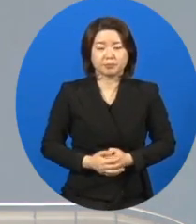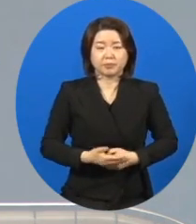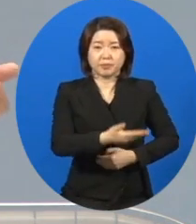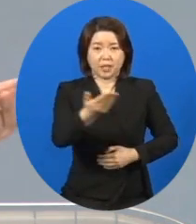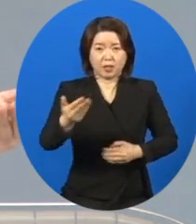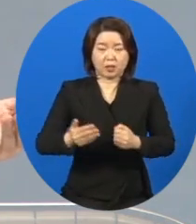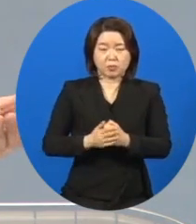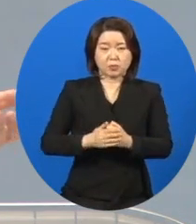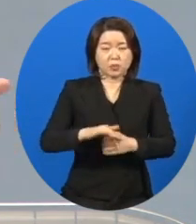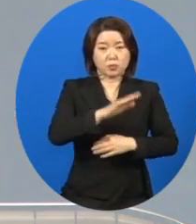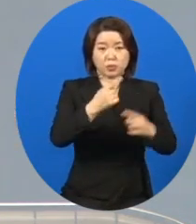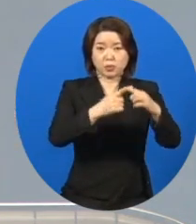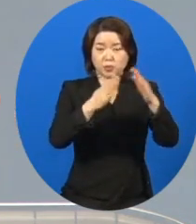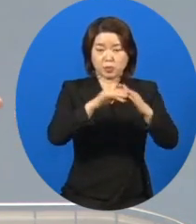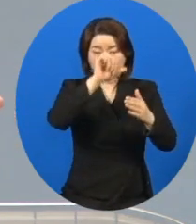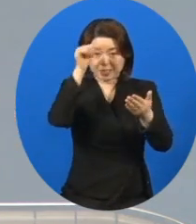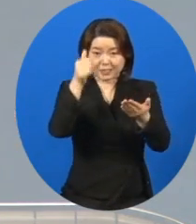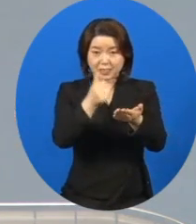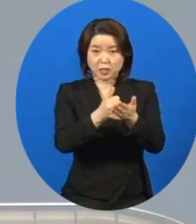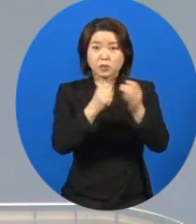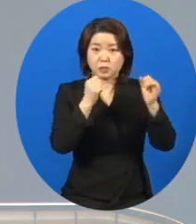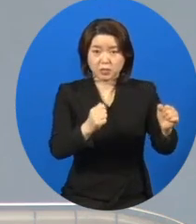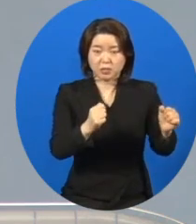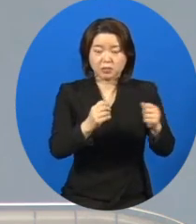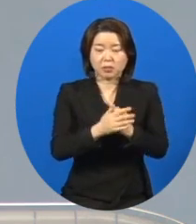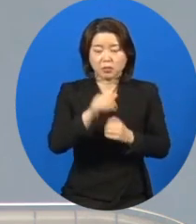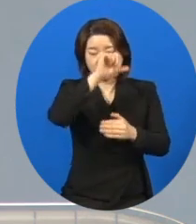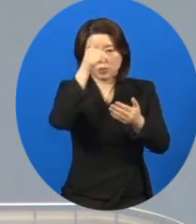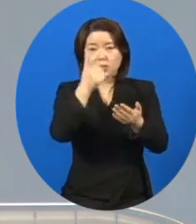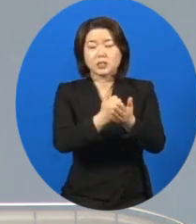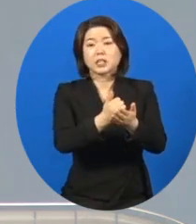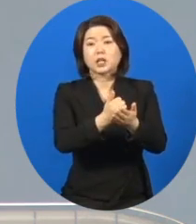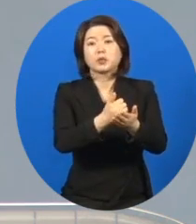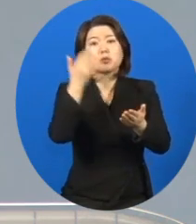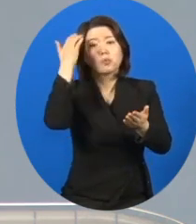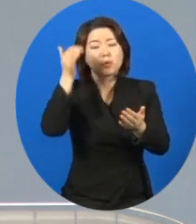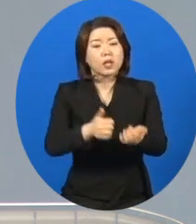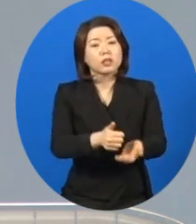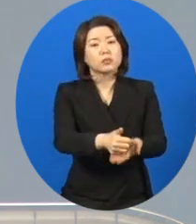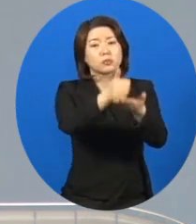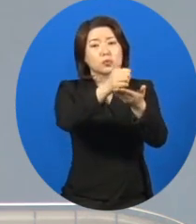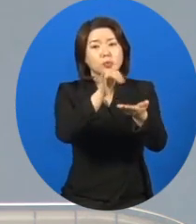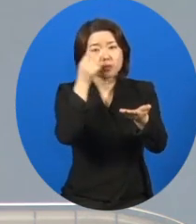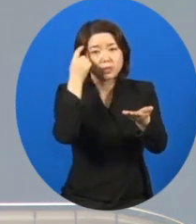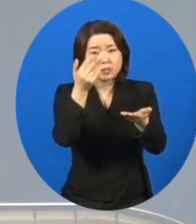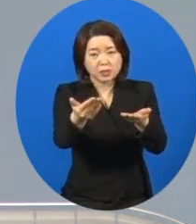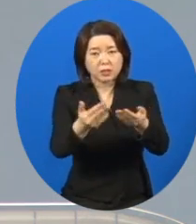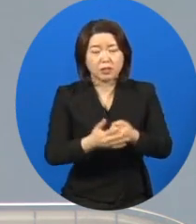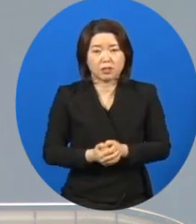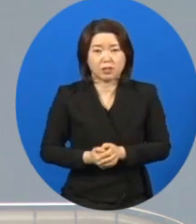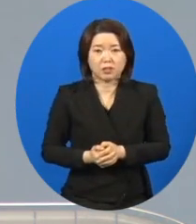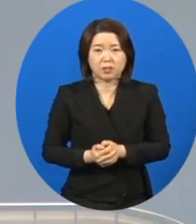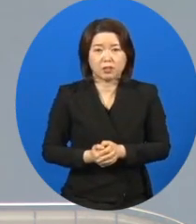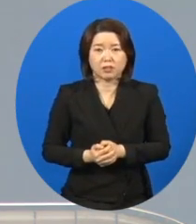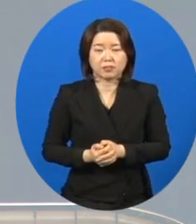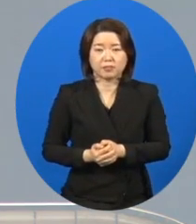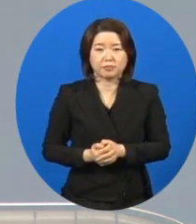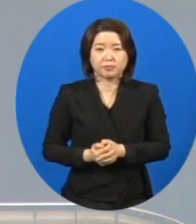여러분, 우리 교회 장로님들이 계신데 장로님들이 왜 존경스럽지요?